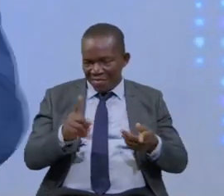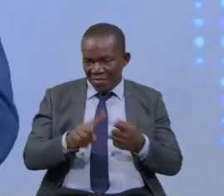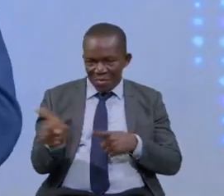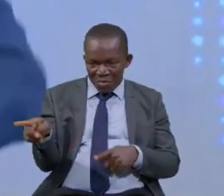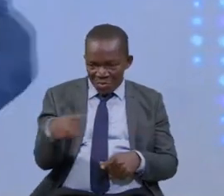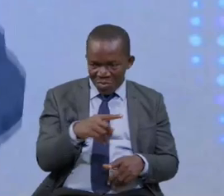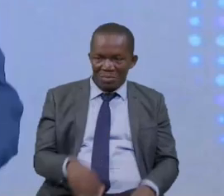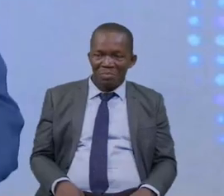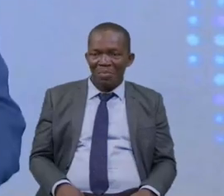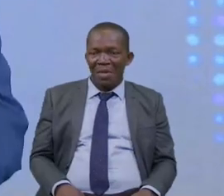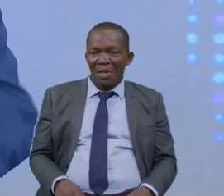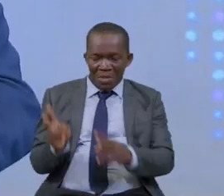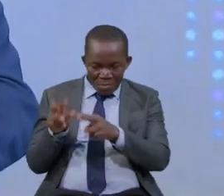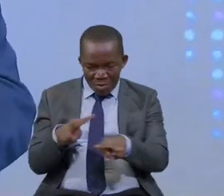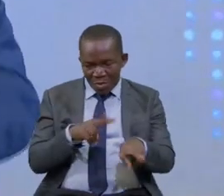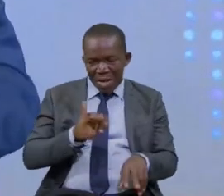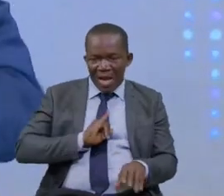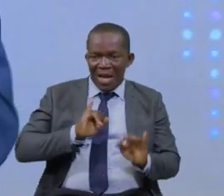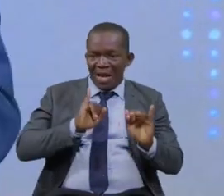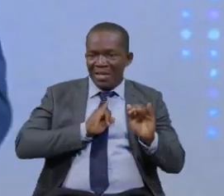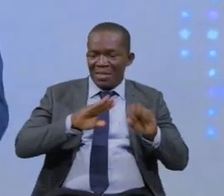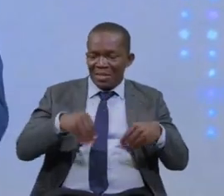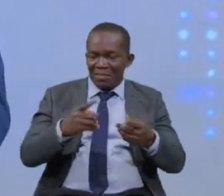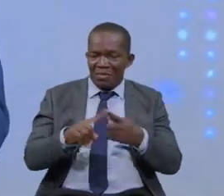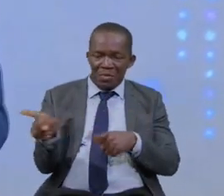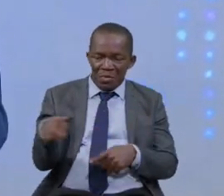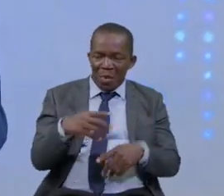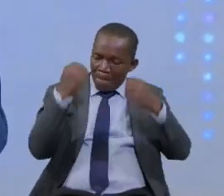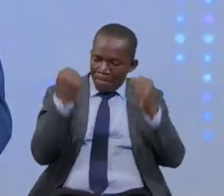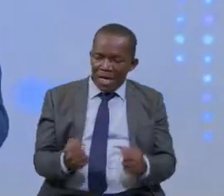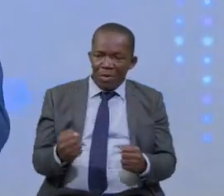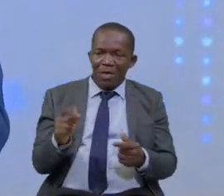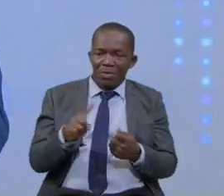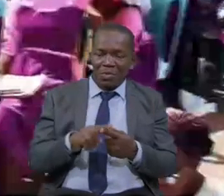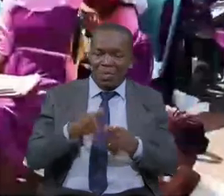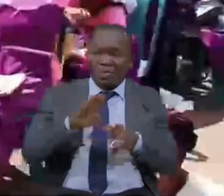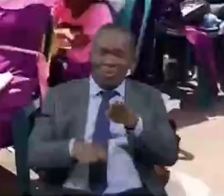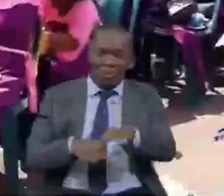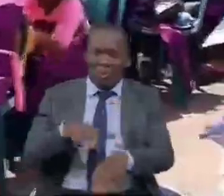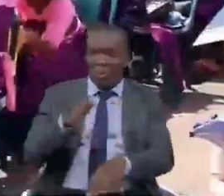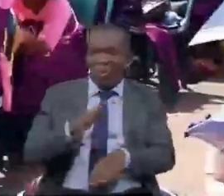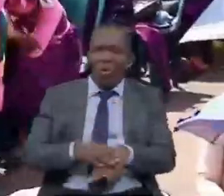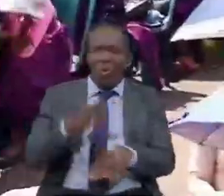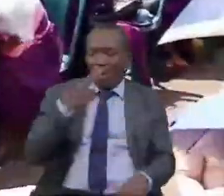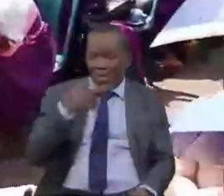je vous ai donné la puissance de marcher sur les serpents, les scorpions. Quelqu'un crie Amen.